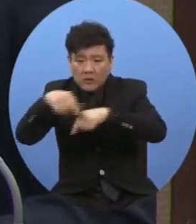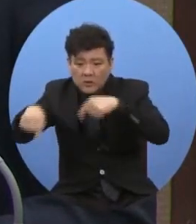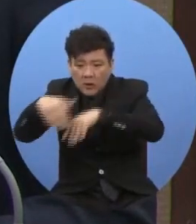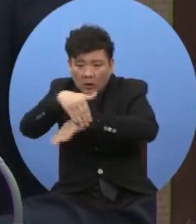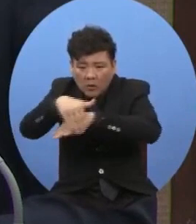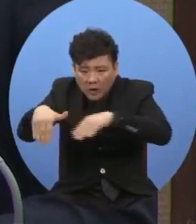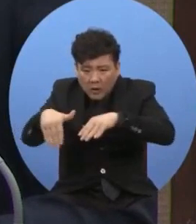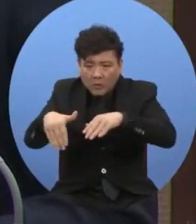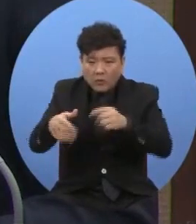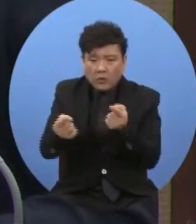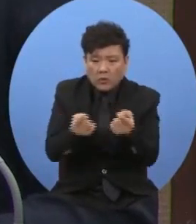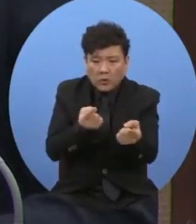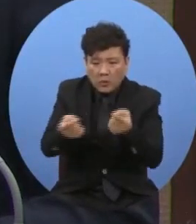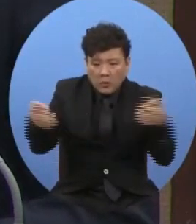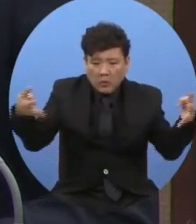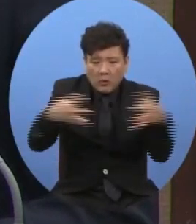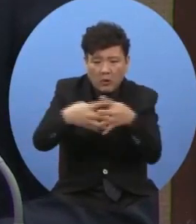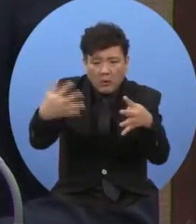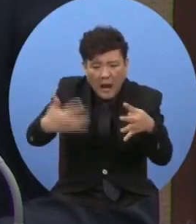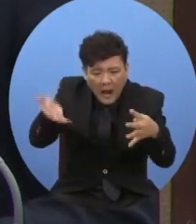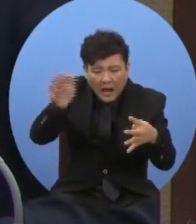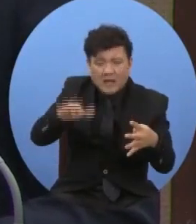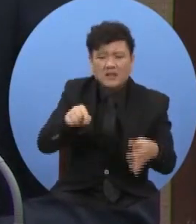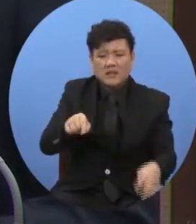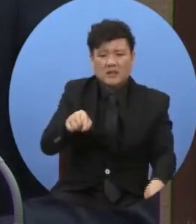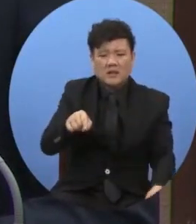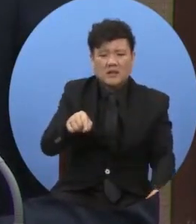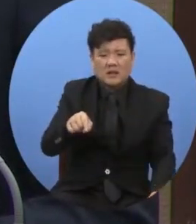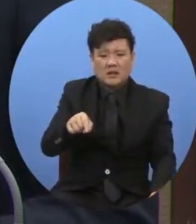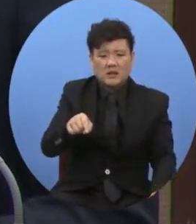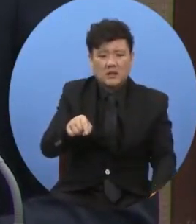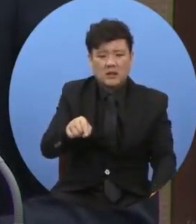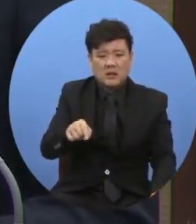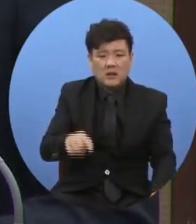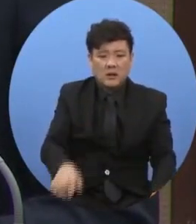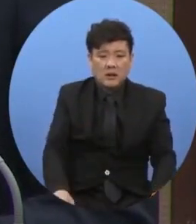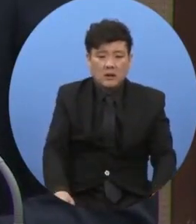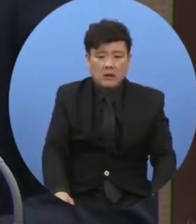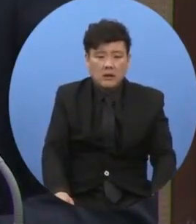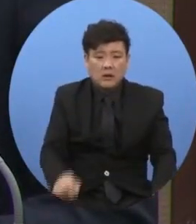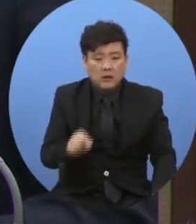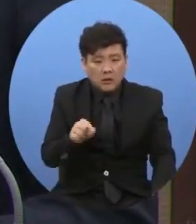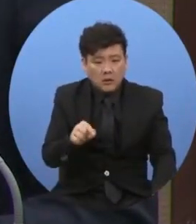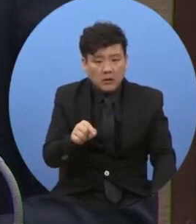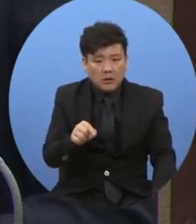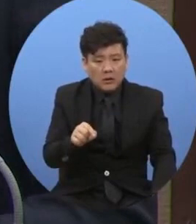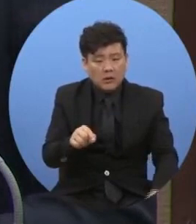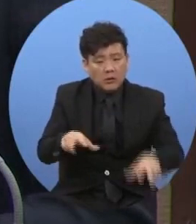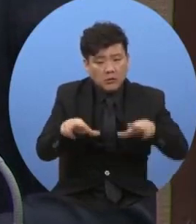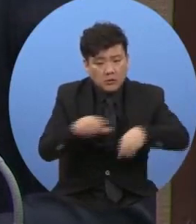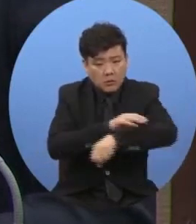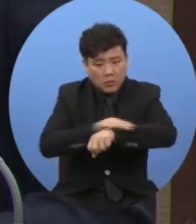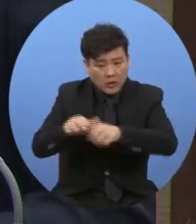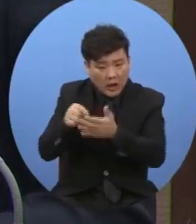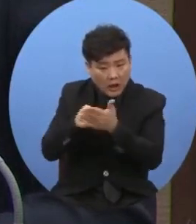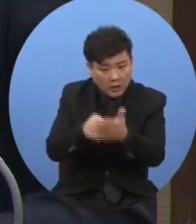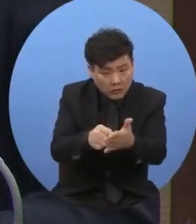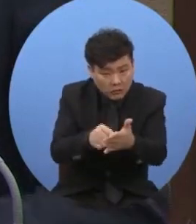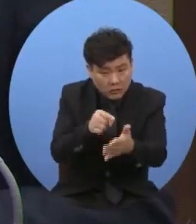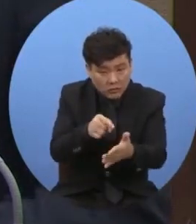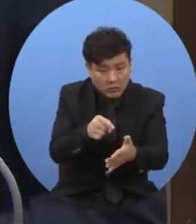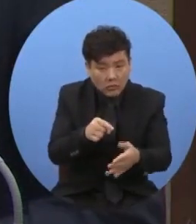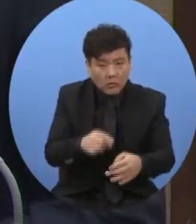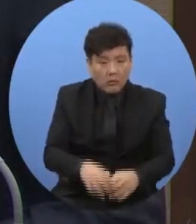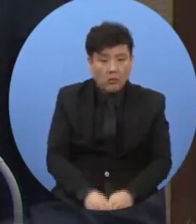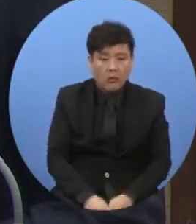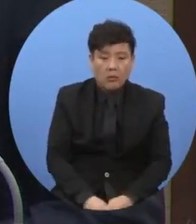않는 거를 선택권으로 저는 포장해서 말하는 거라고 봅니다. 지금 어떻게 정무적으로나 이렇게 좀 소통이 되고 있나요? 그럼요. 어떻게